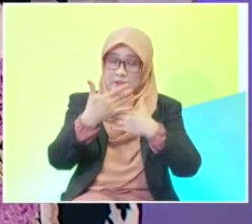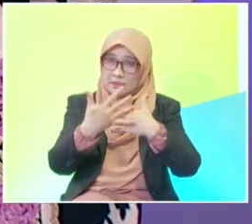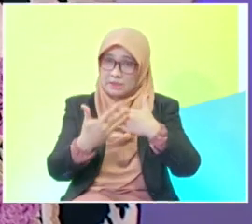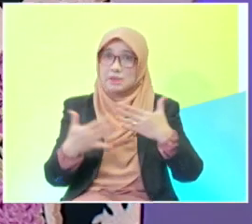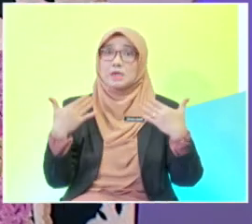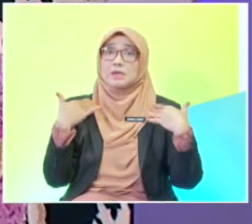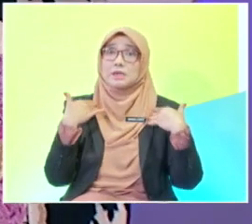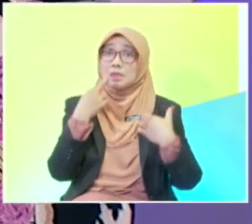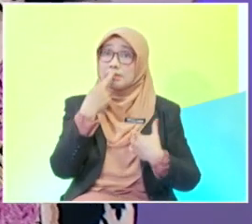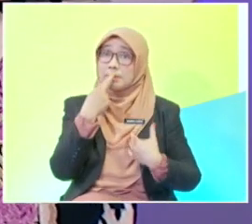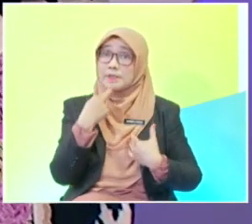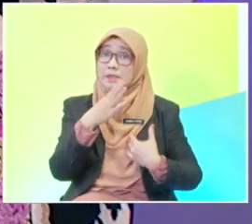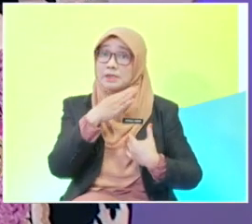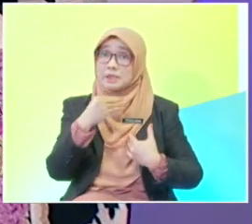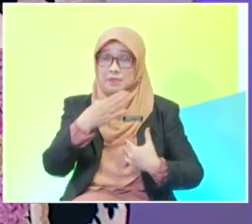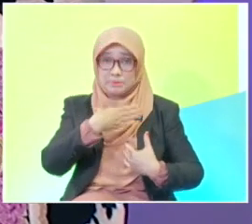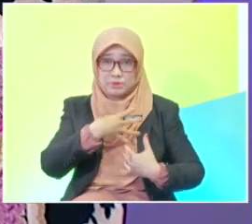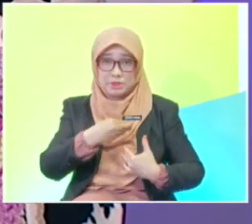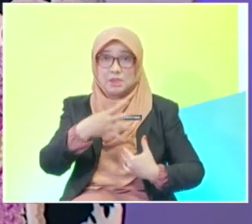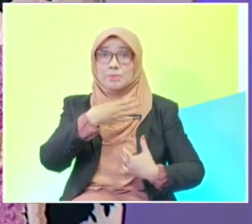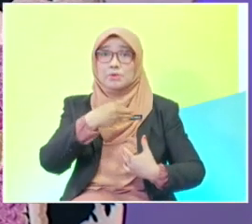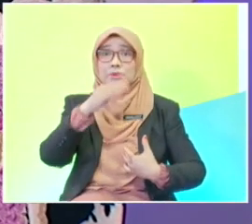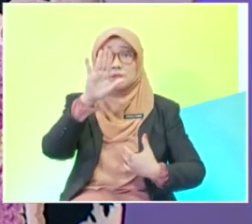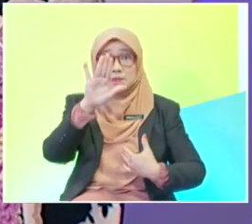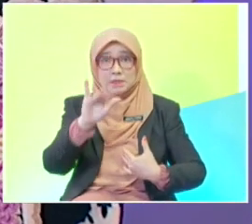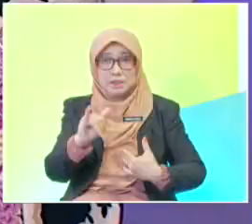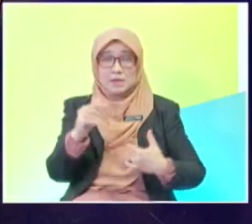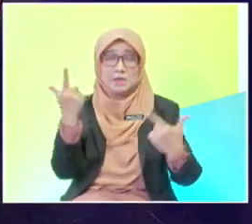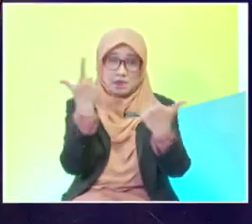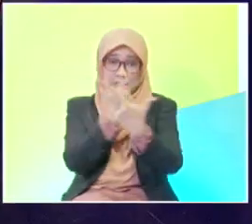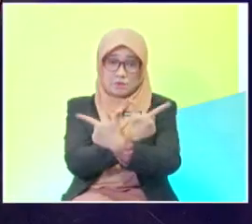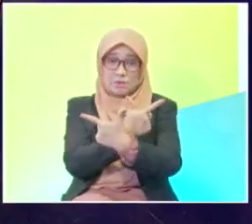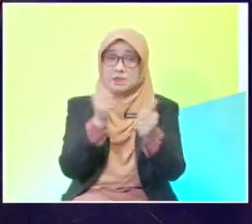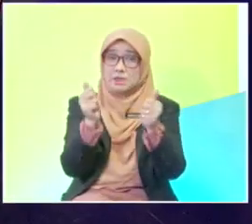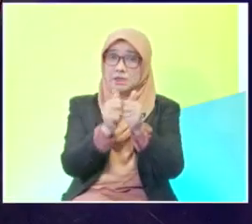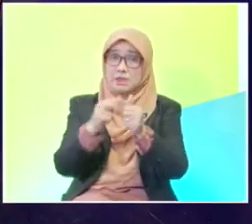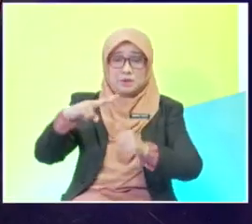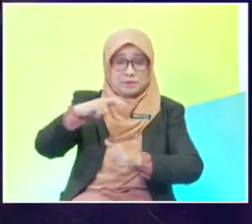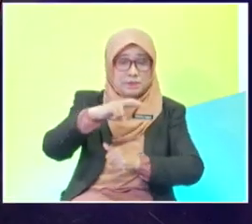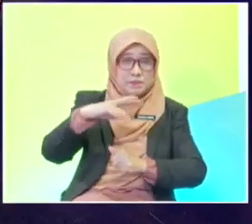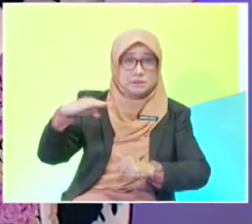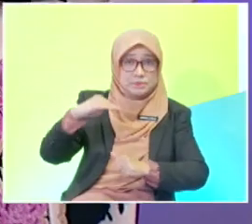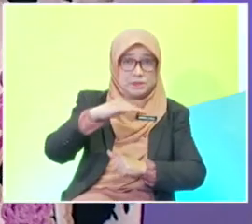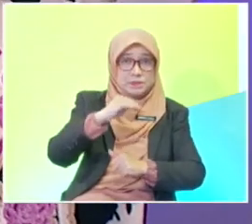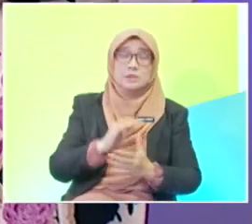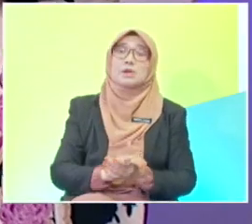darah putihlah yang bertindak untuk fagositosis. Okey, baik, yang seterusnya. Okey, apa pula yang akan berlaku sekiranya sel